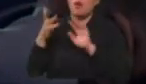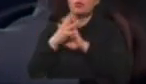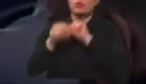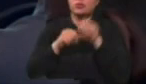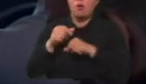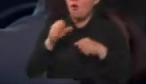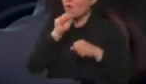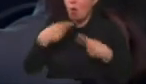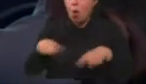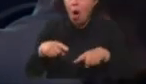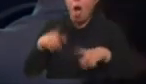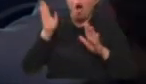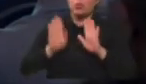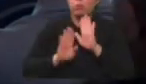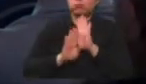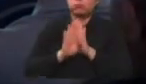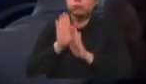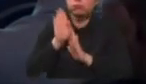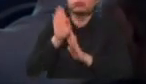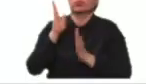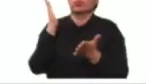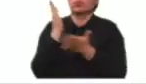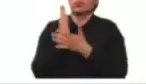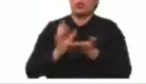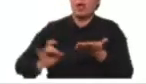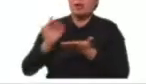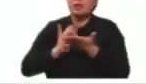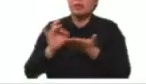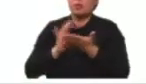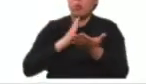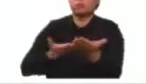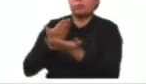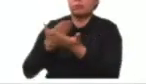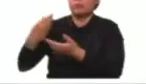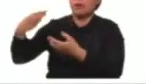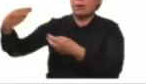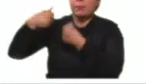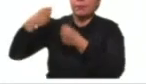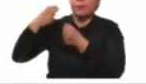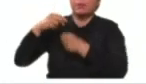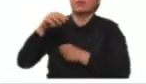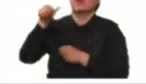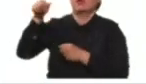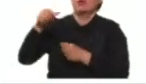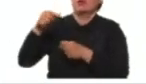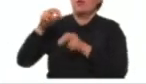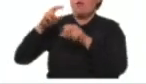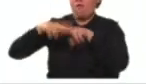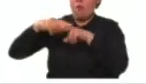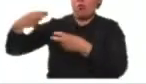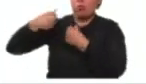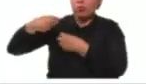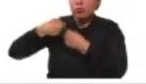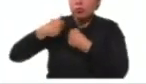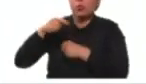2019 roku nie istniał, a później rzeczywiście gminy wnioskowały o środki z FRPA.